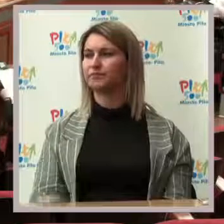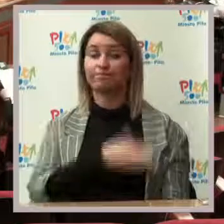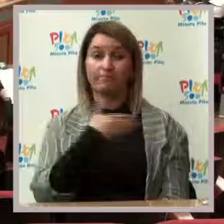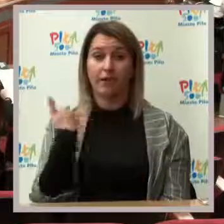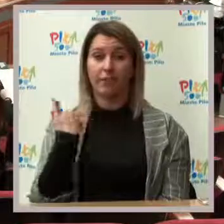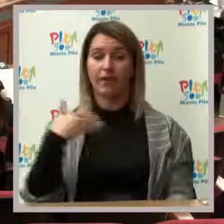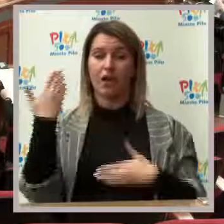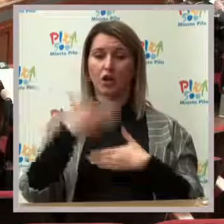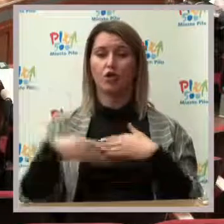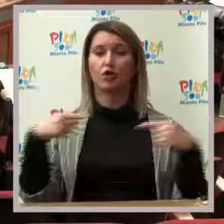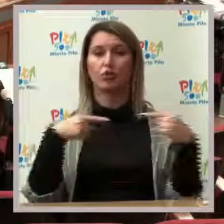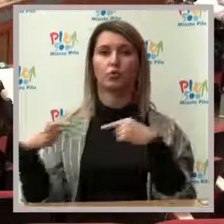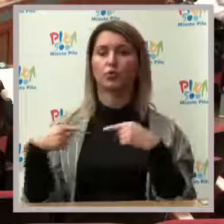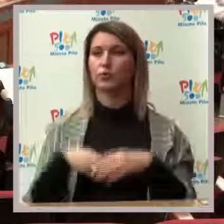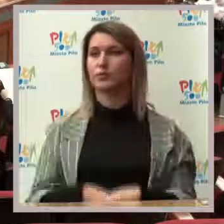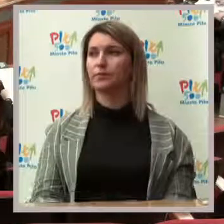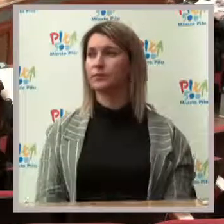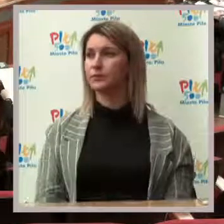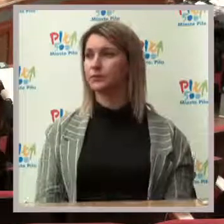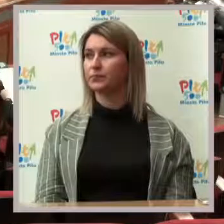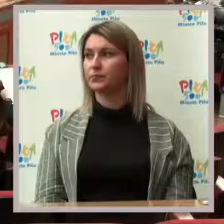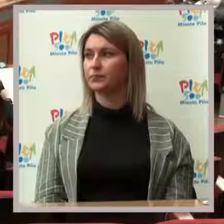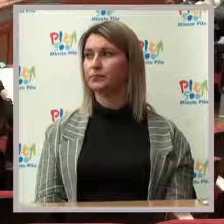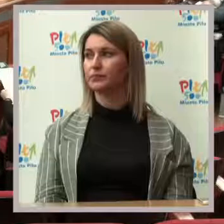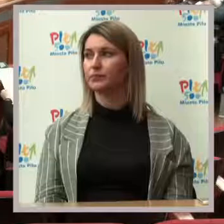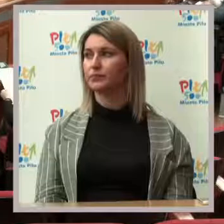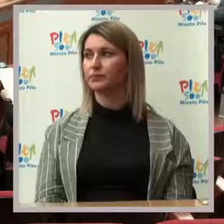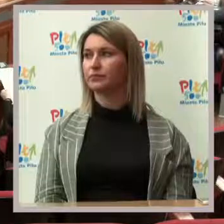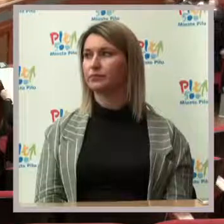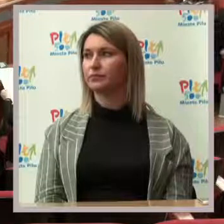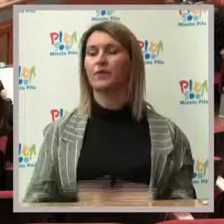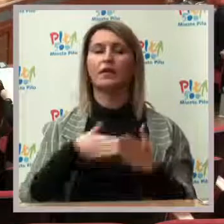widzę. Zamykam dyskusję. Proszę Państwa, przystępujemy